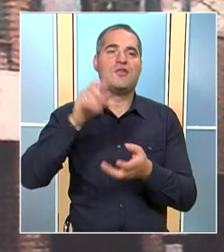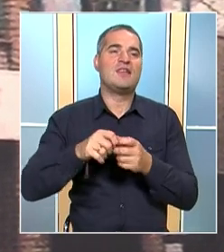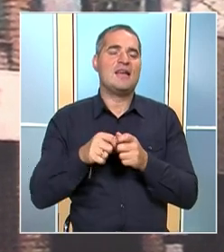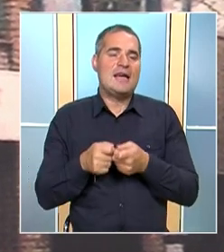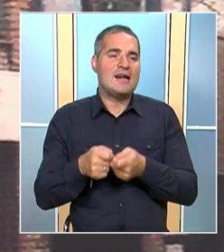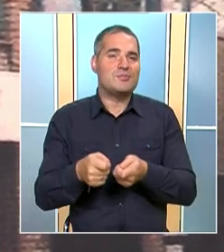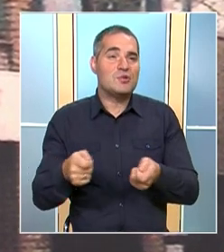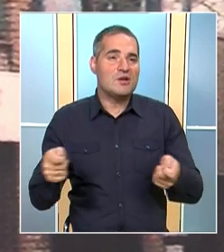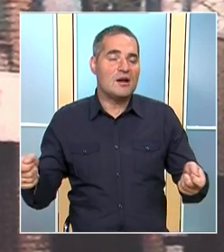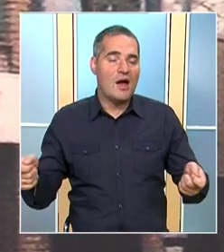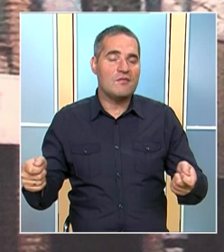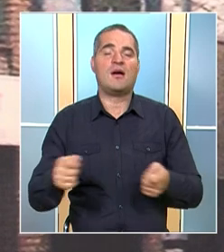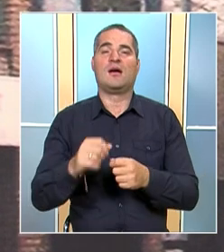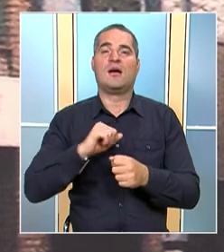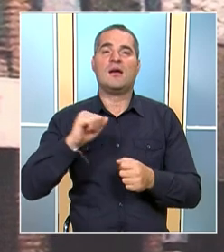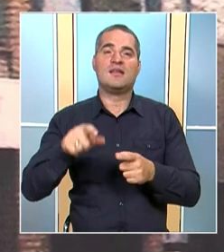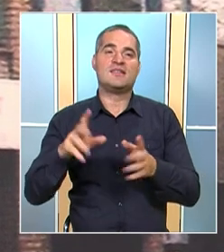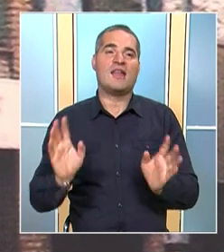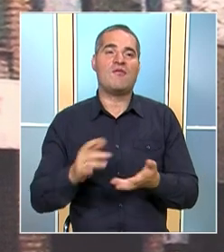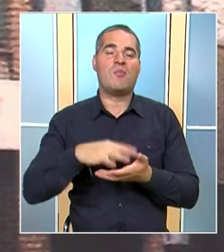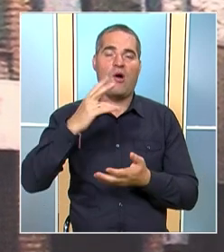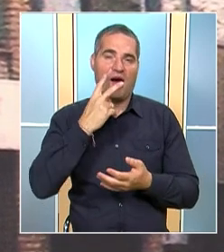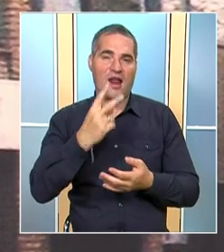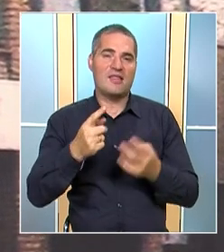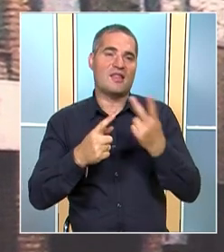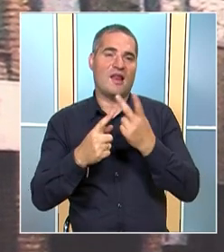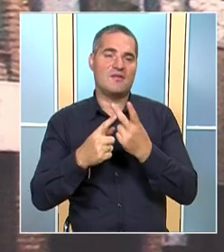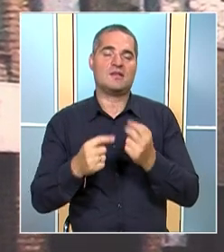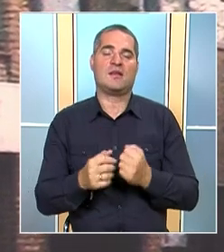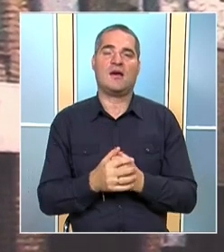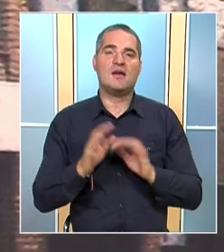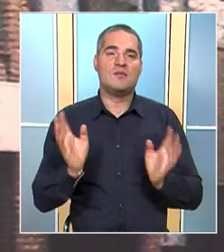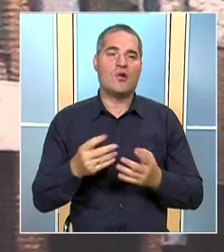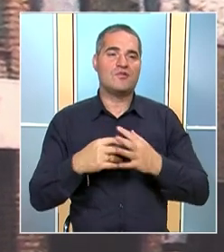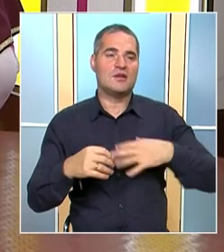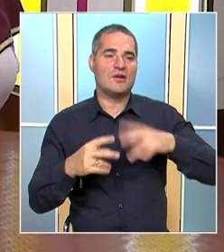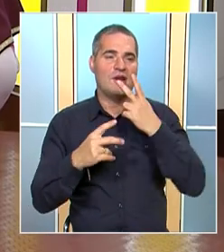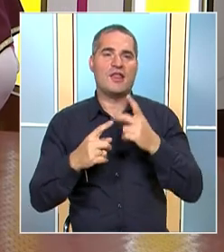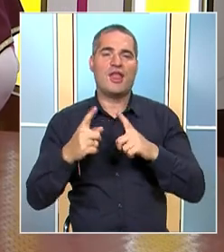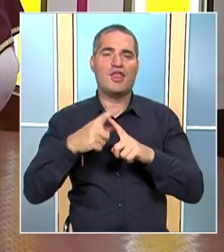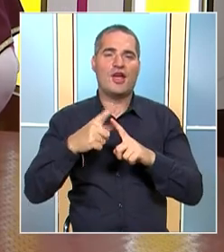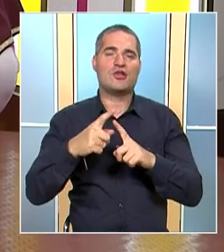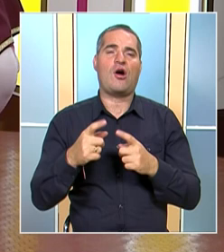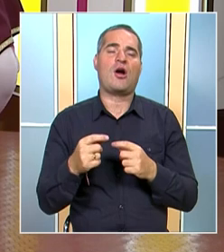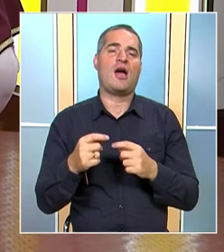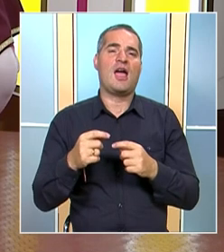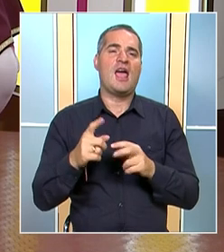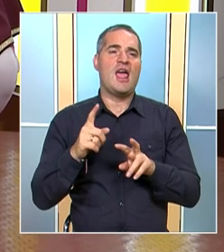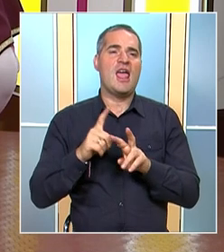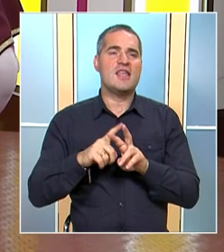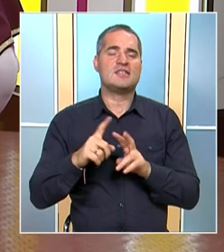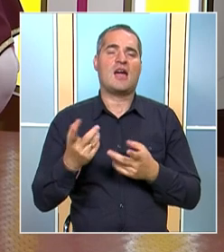разпространява. И така става поглед на телевизията, започват да го гледат в TikTok, в Instagram, започват да